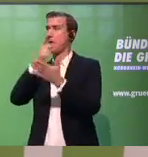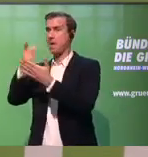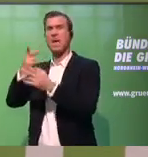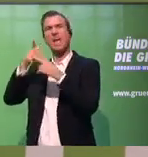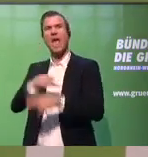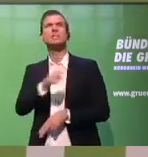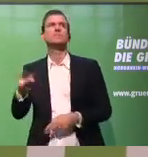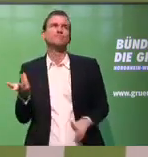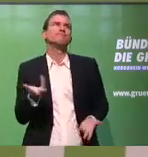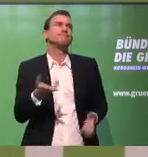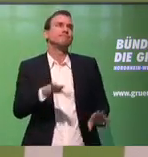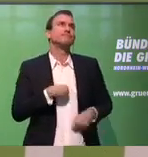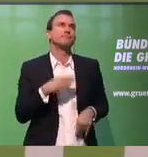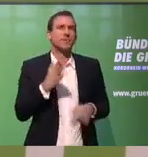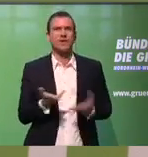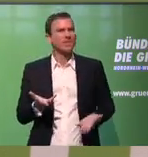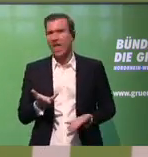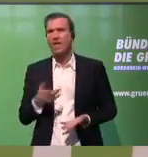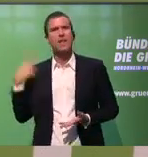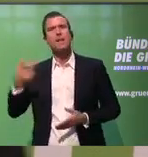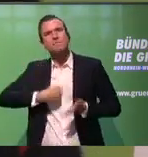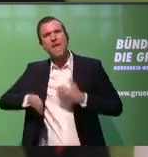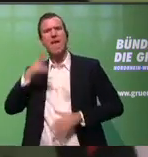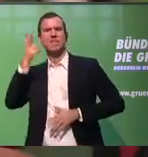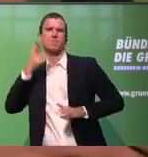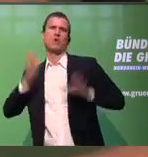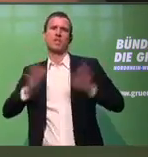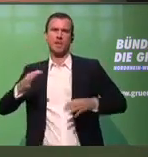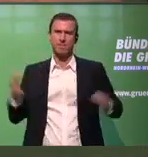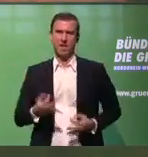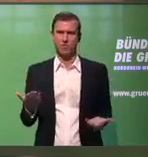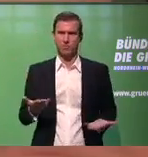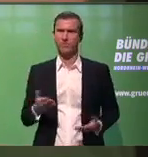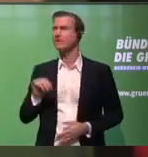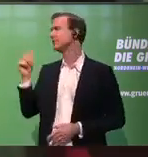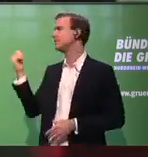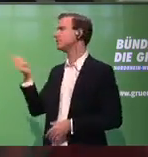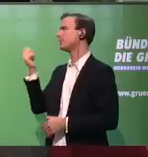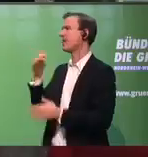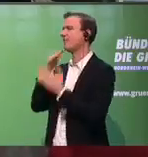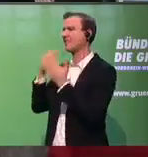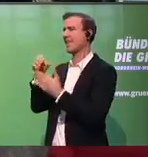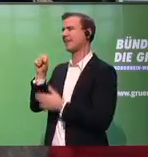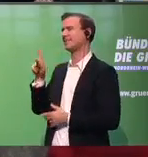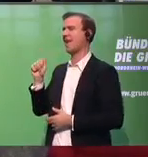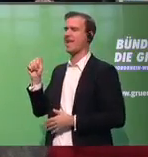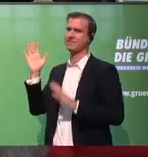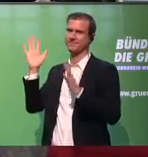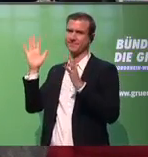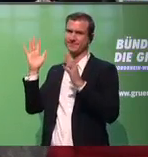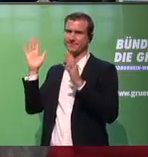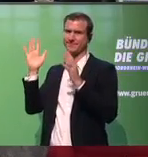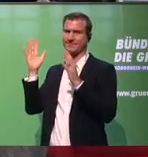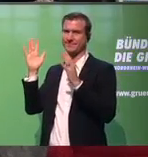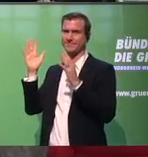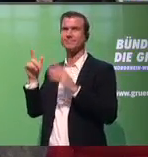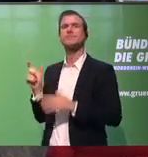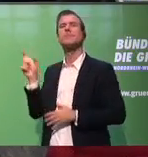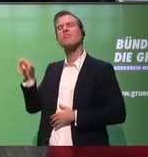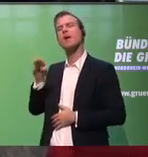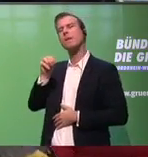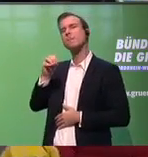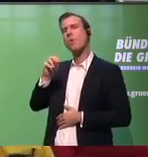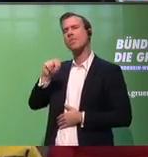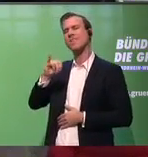bleibt halt außen vor. Da brauchen wir auch mehr Demokratie. Super, danke Ska. Monika,